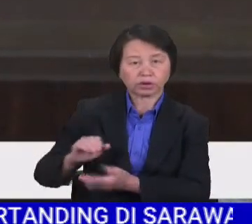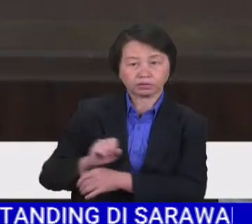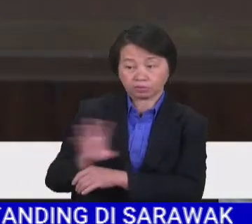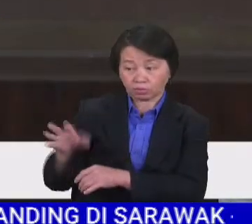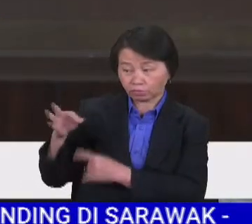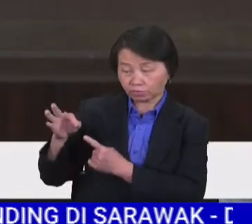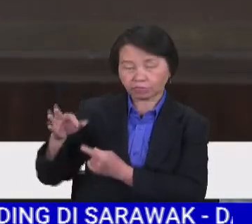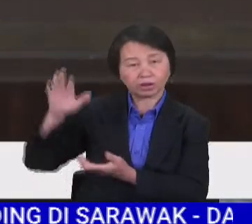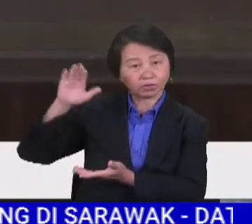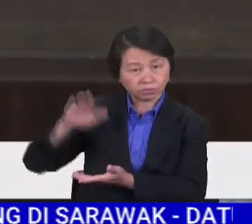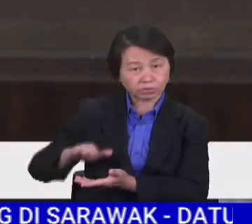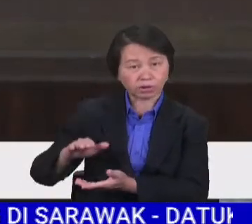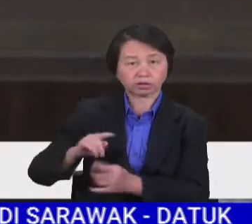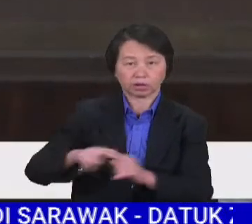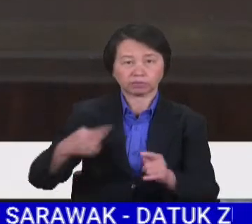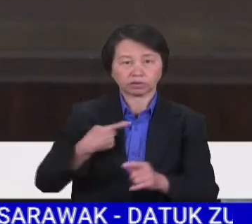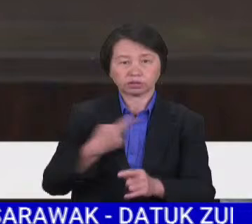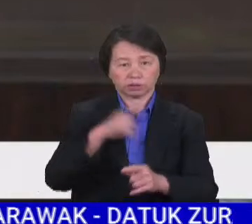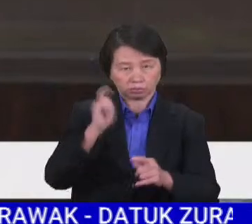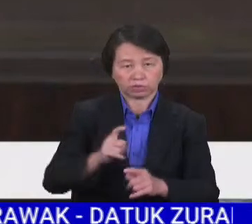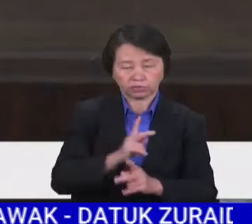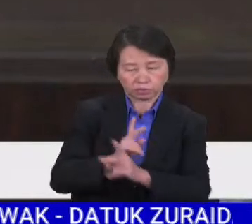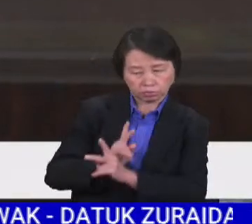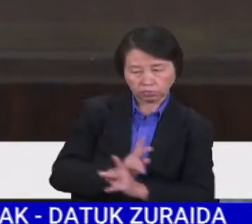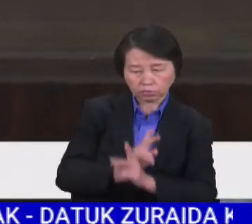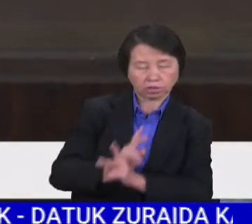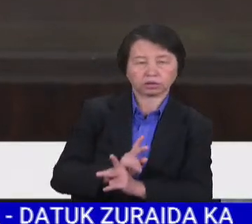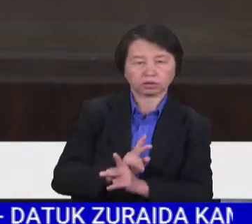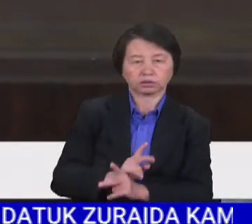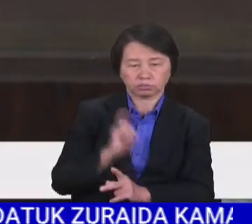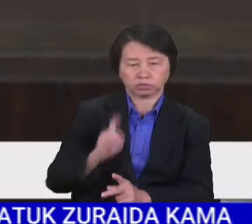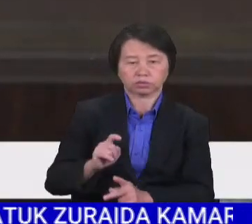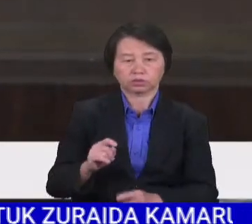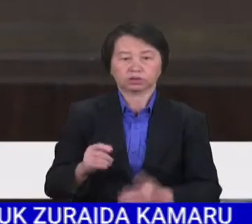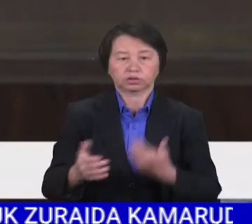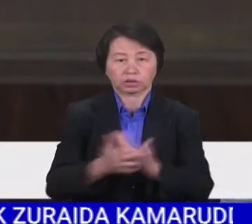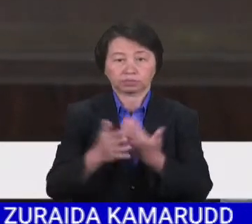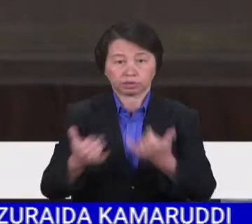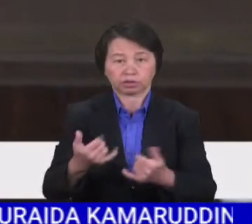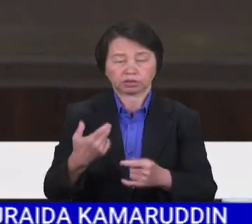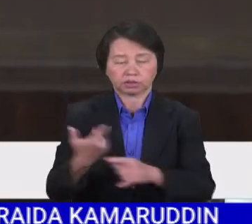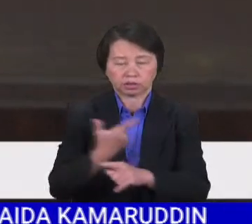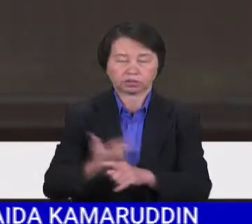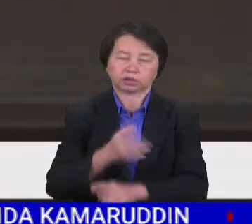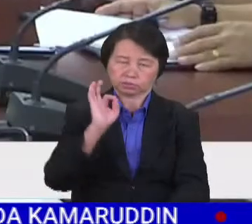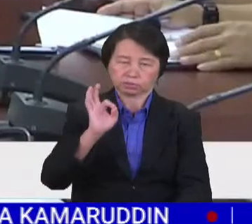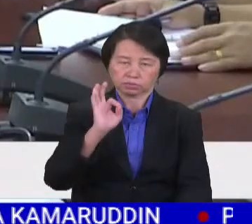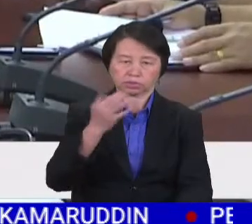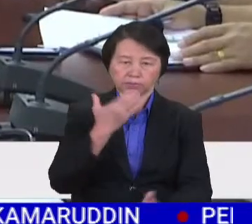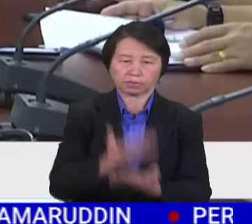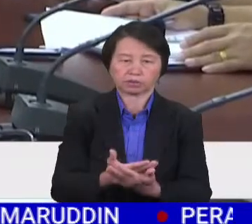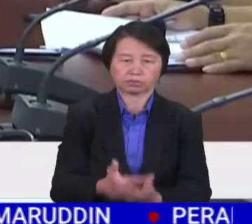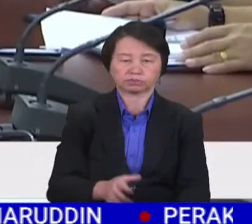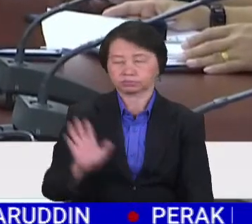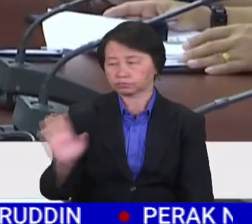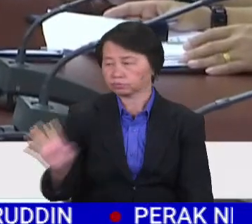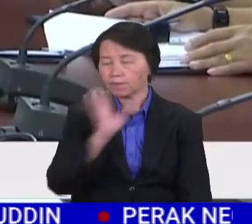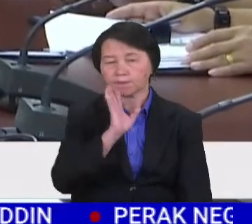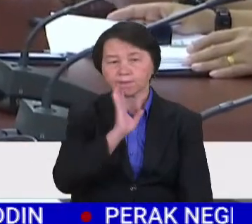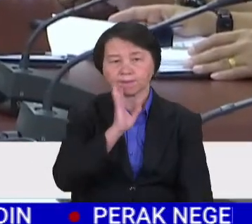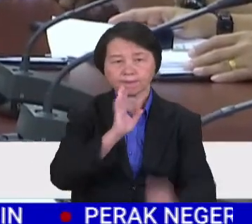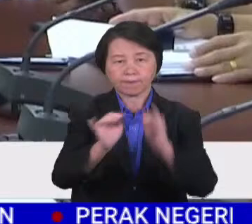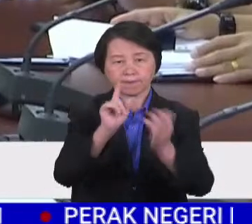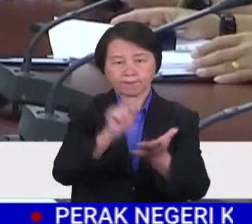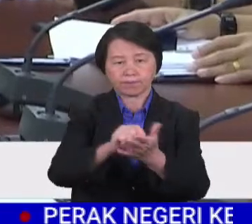dia tetapi kita juga berjaga-jaga batas sofa Kuya drinkware Enno training glabrata demikian dalam